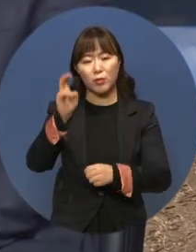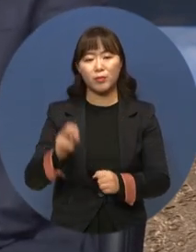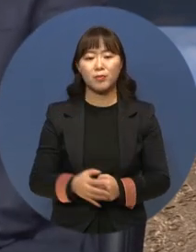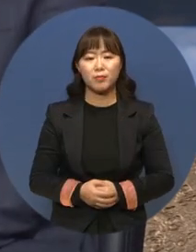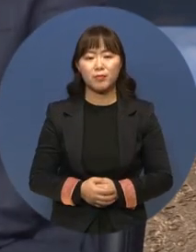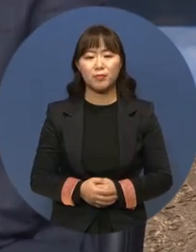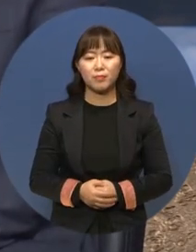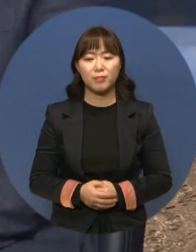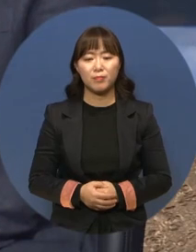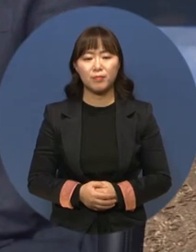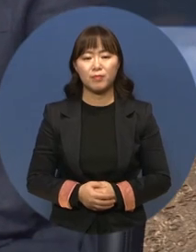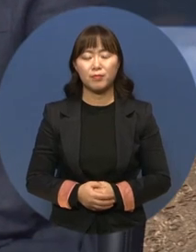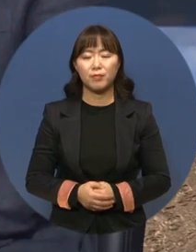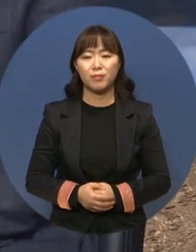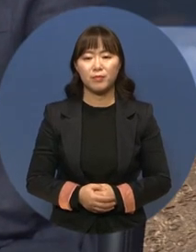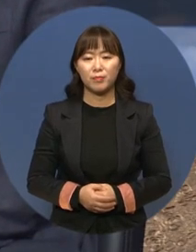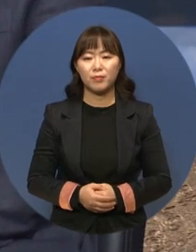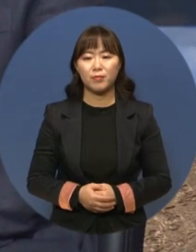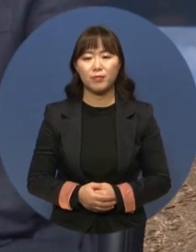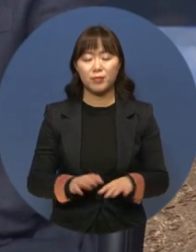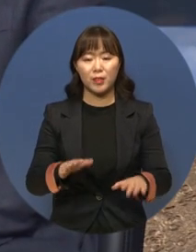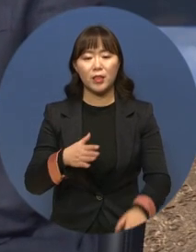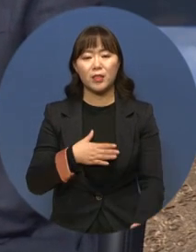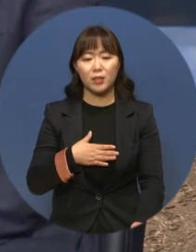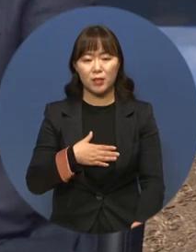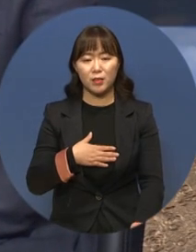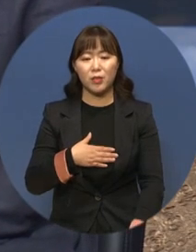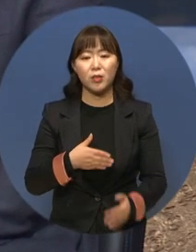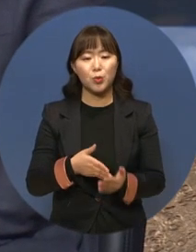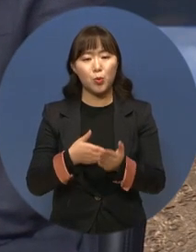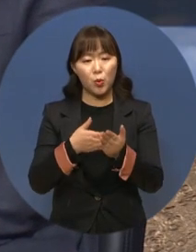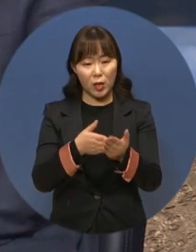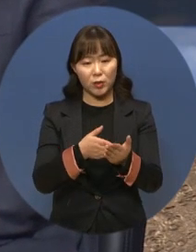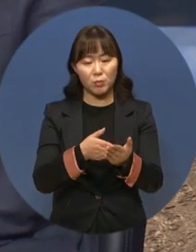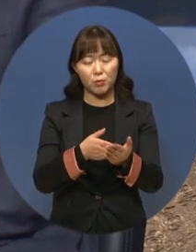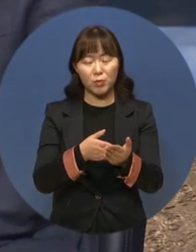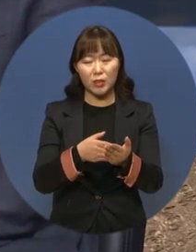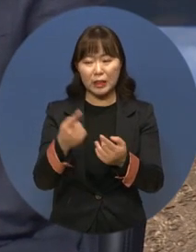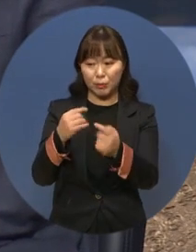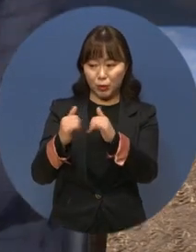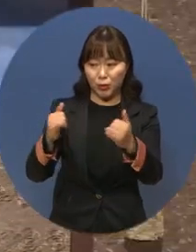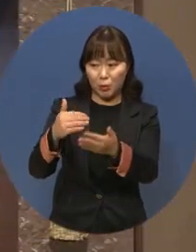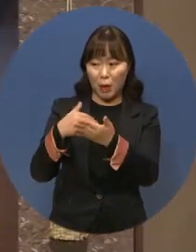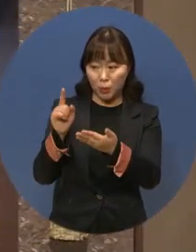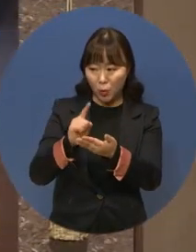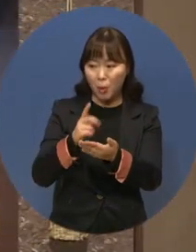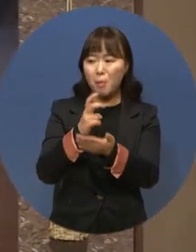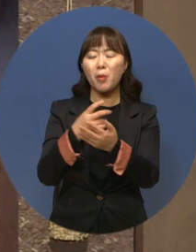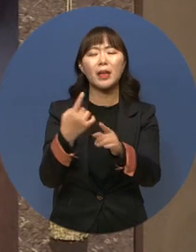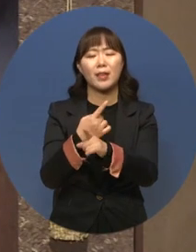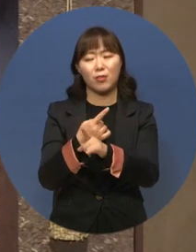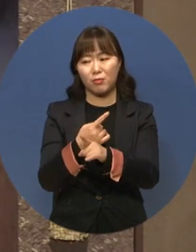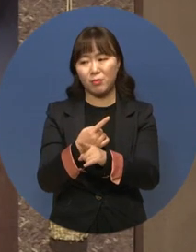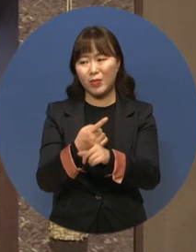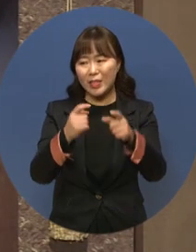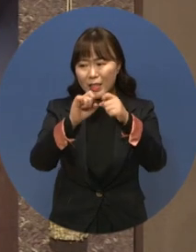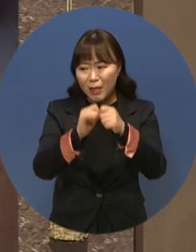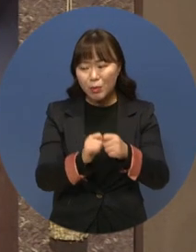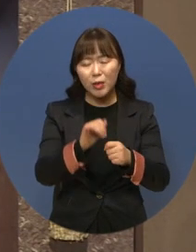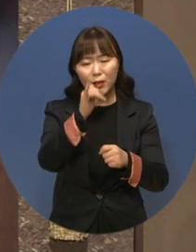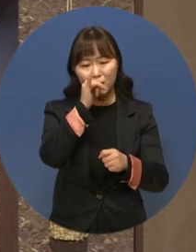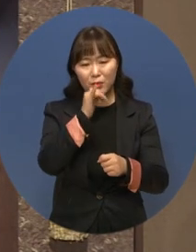것인데. 이제 요구하는 것은 법 개정들이 많이 있죠. 그래서 뭐 세부적인